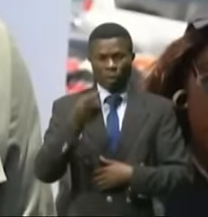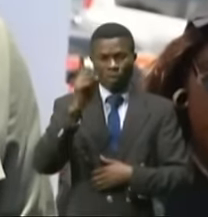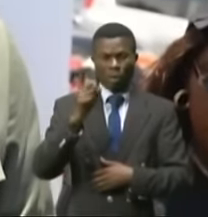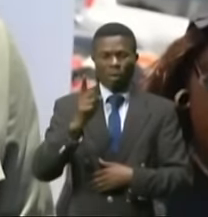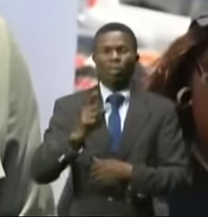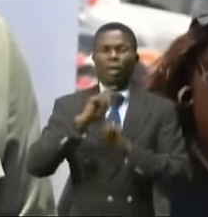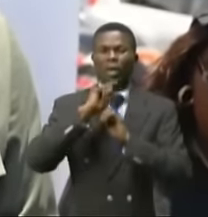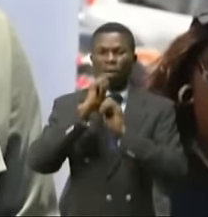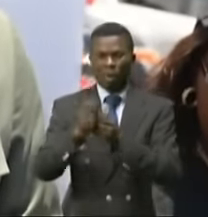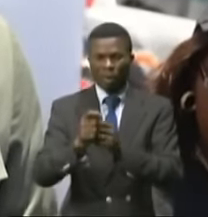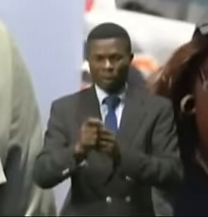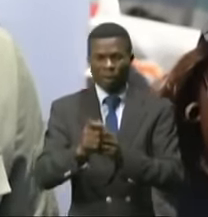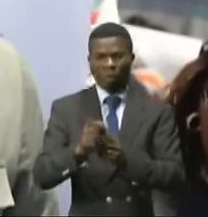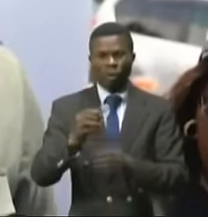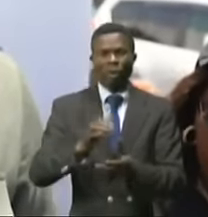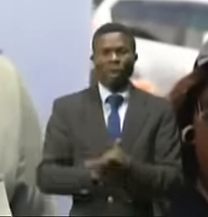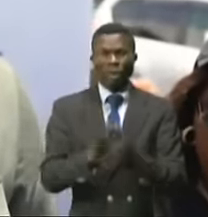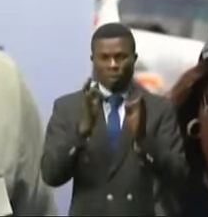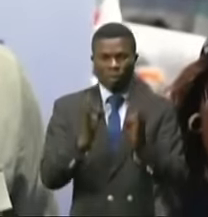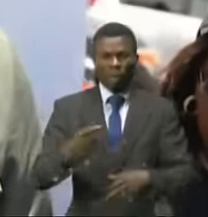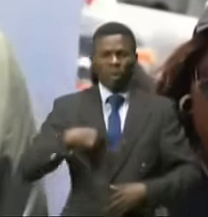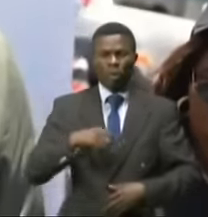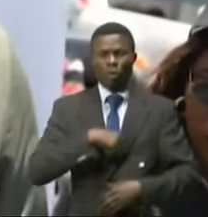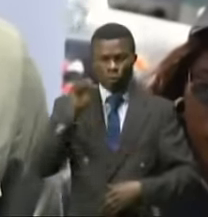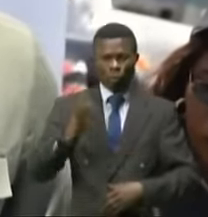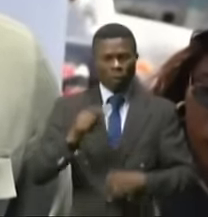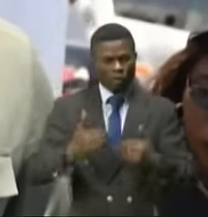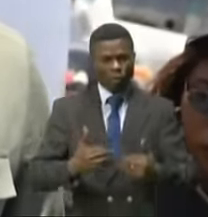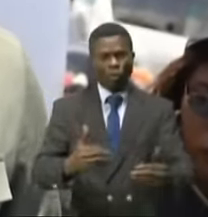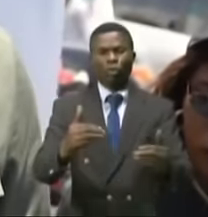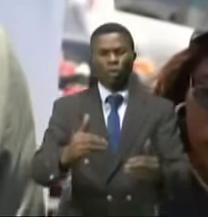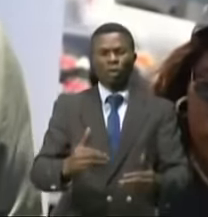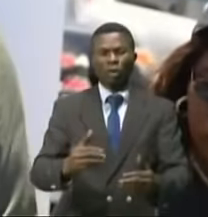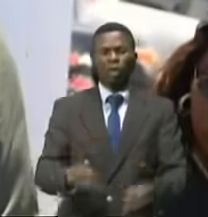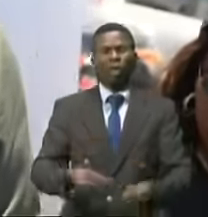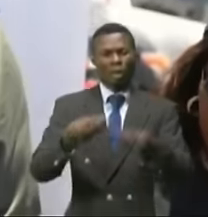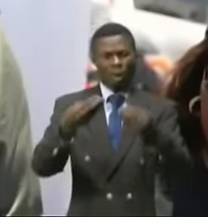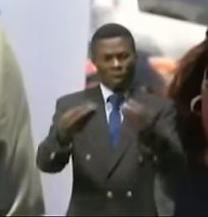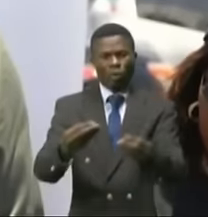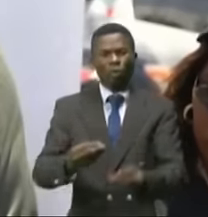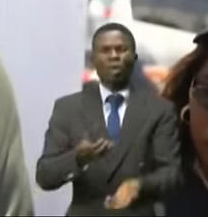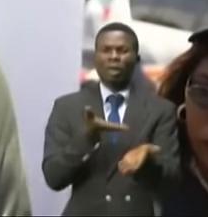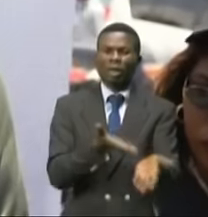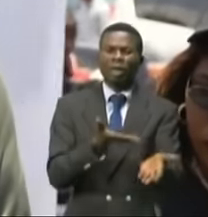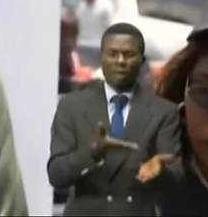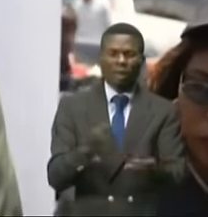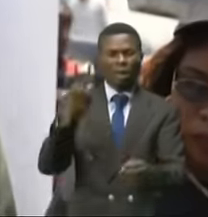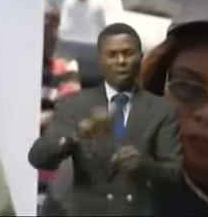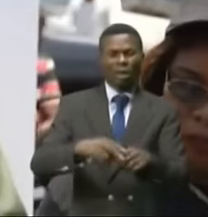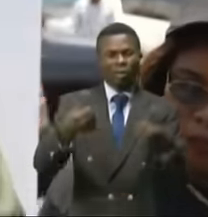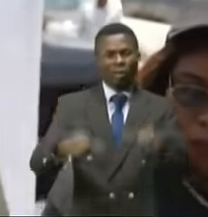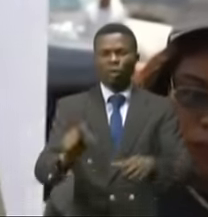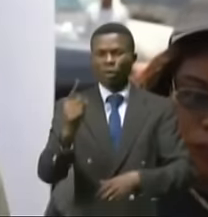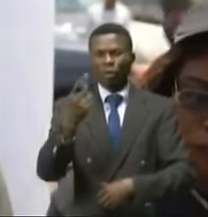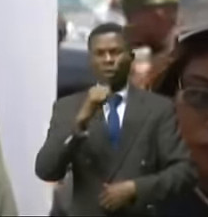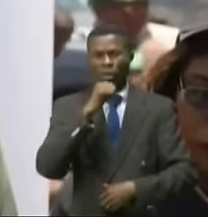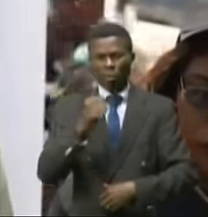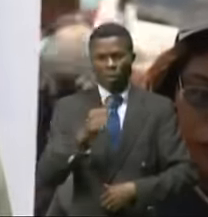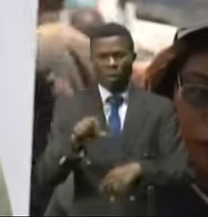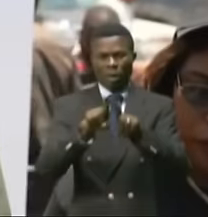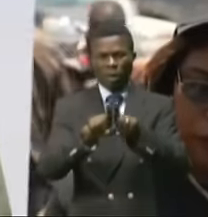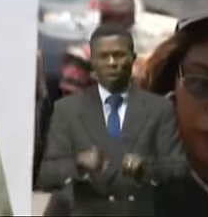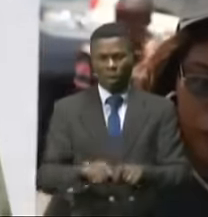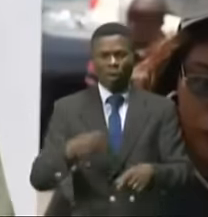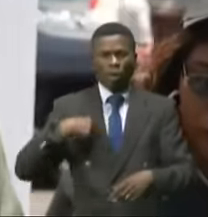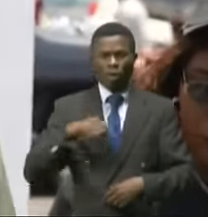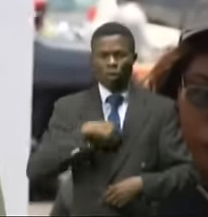une action concertée, mais que nous avons l'obligation de poursuivre pour s'assurer que nos victimes ne seront plus jamais seules. Il est important de